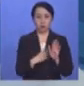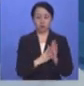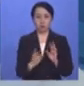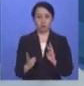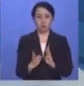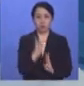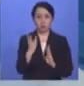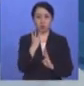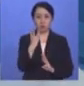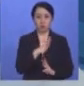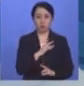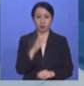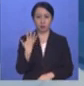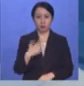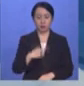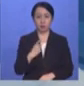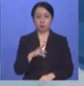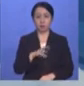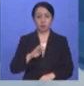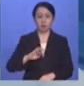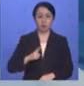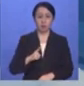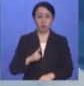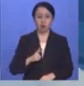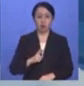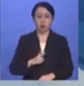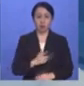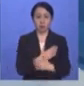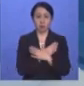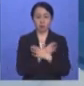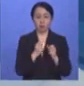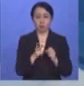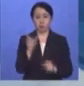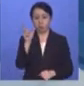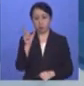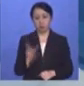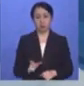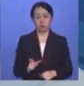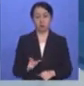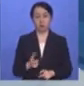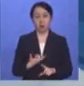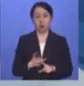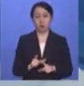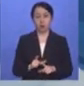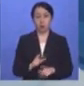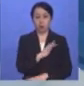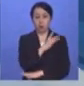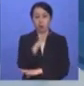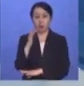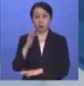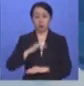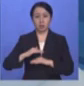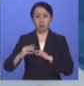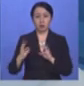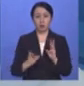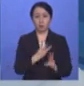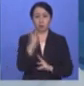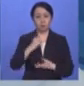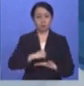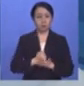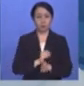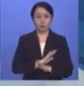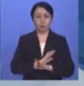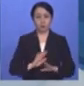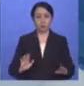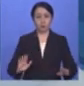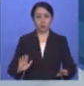пожаров. Ущерб составил свыше 51 миллиона тенге. В огне погибли 13 человек. При этом лесных и степных пожаров